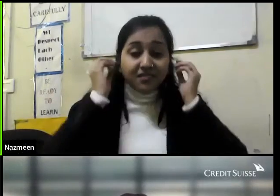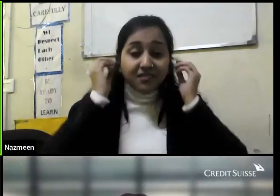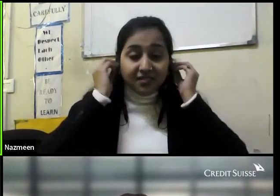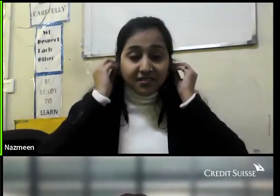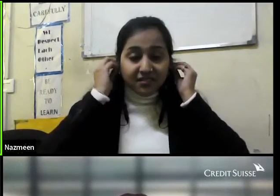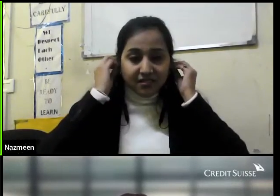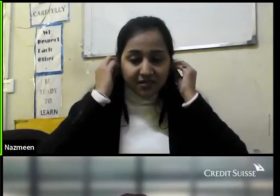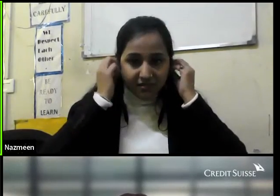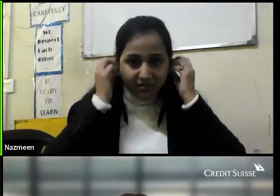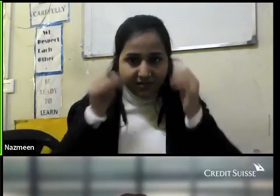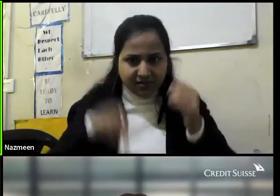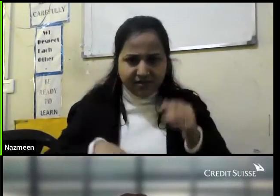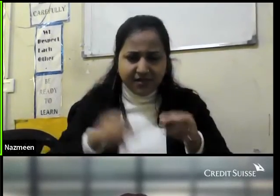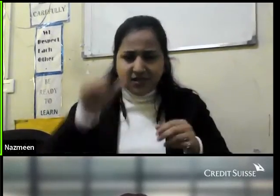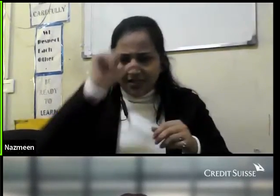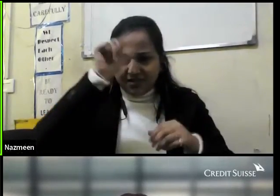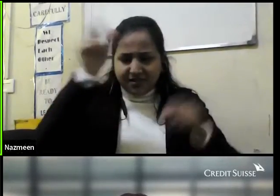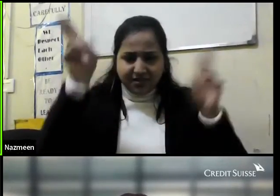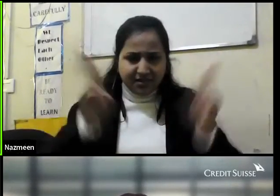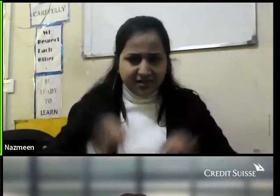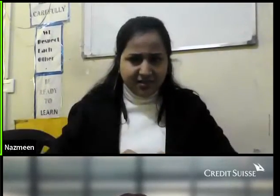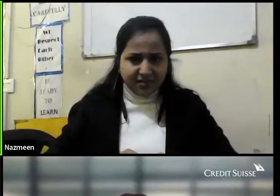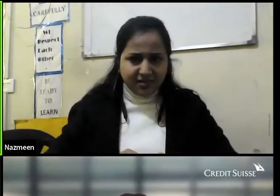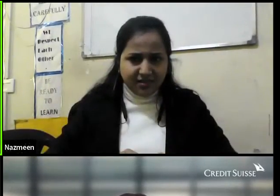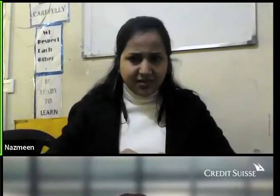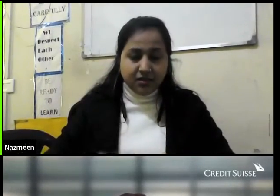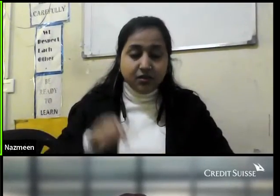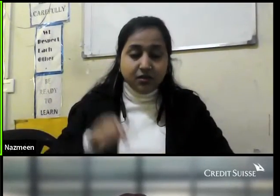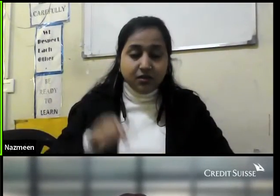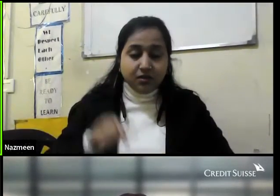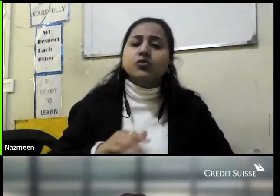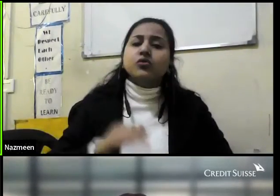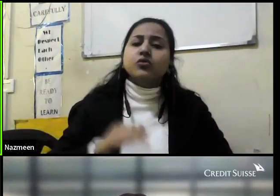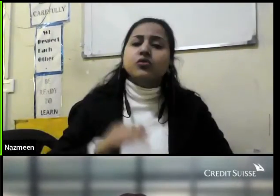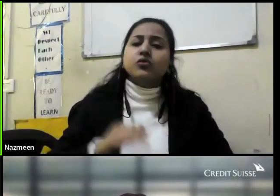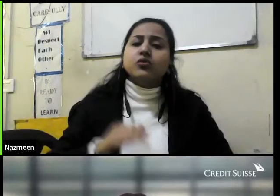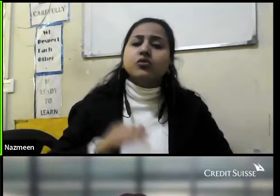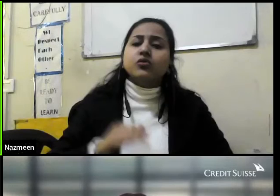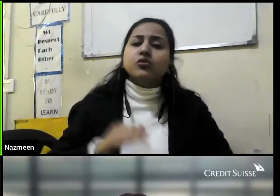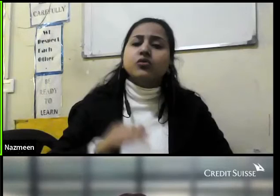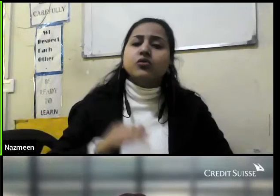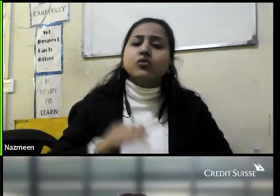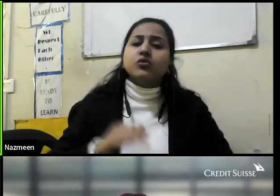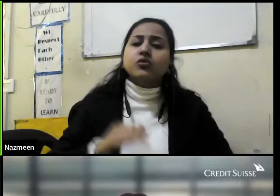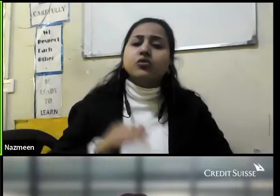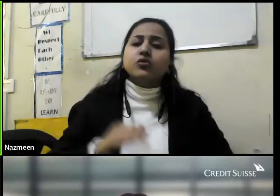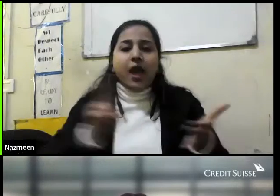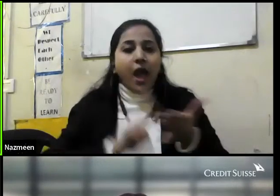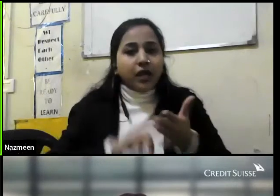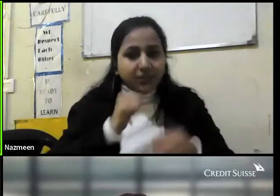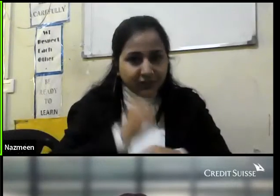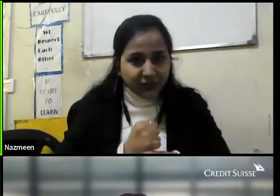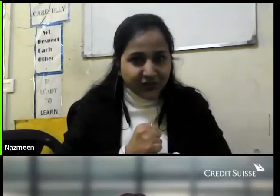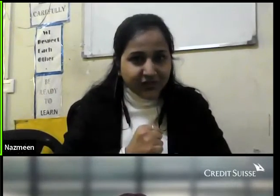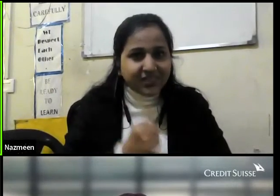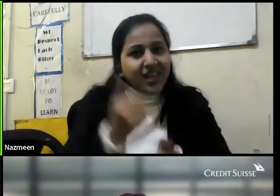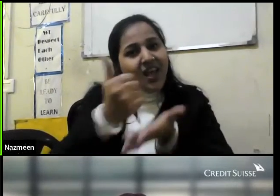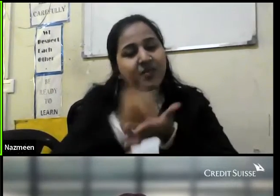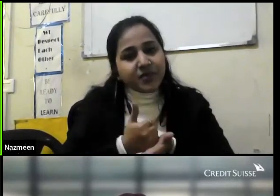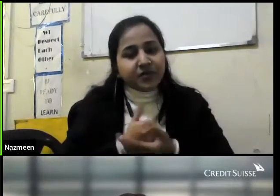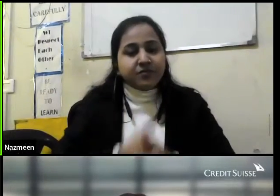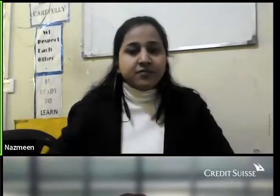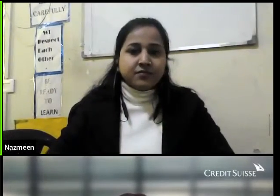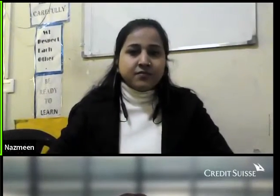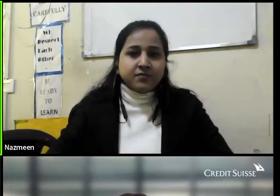अलायंस. और हमारा मकसद ही ये है कि जो छोटे हों, बड़े हों, कैसे भी एनजीओ हों, सब लोग कुछ सेवा कर रहे हैं. उन सबको किस तरह